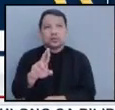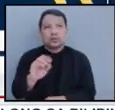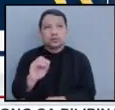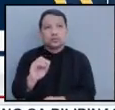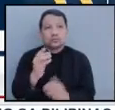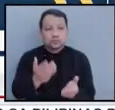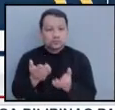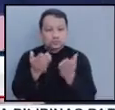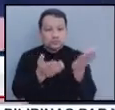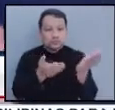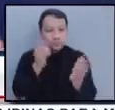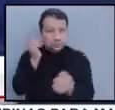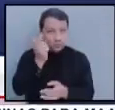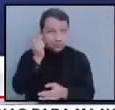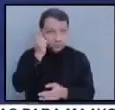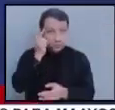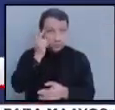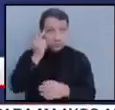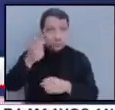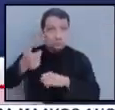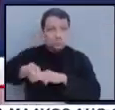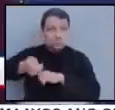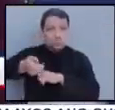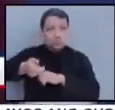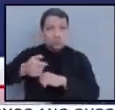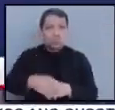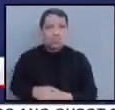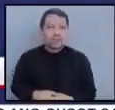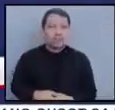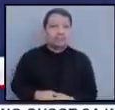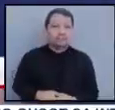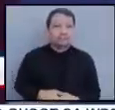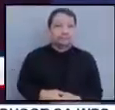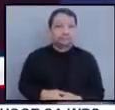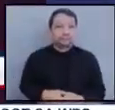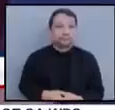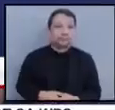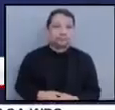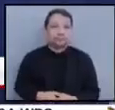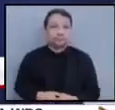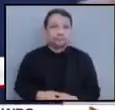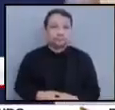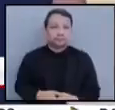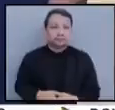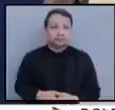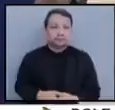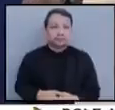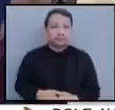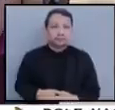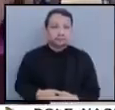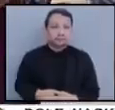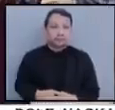ng gobernador sa korte. Mel Alasmora para sa Morning Show ng Bayan, Rise and Shine, Pilipinas.